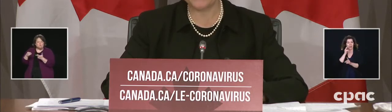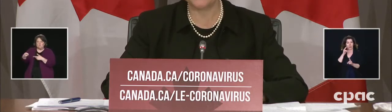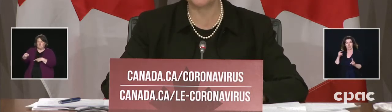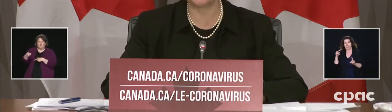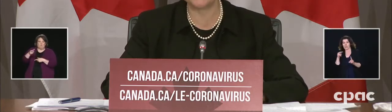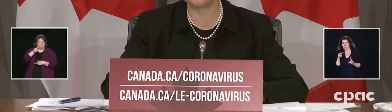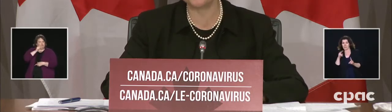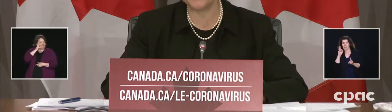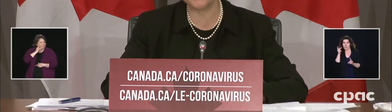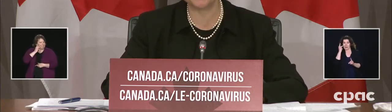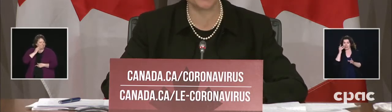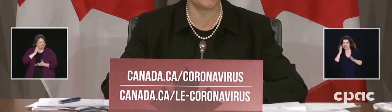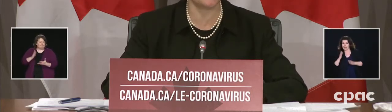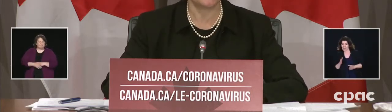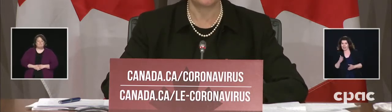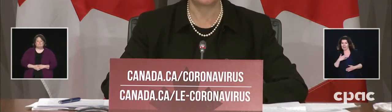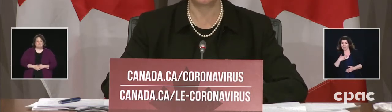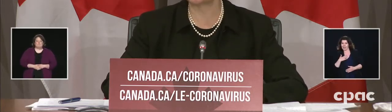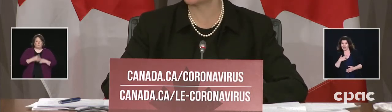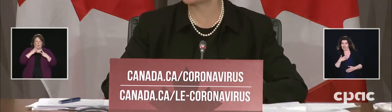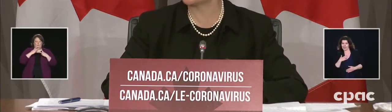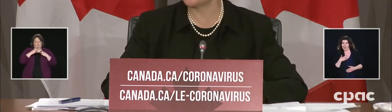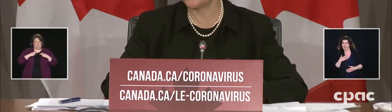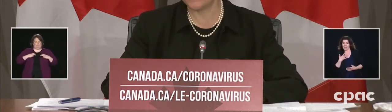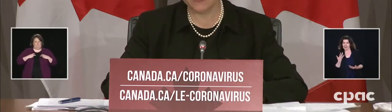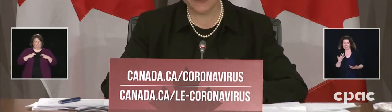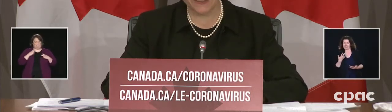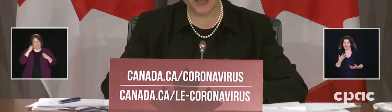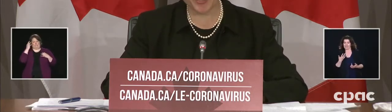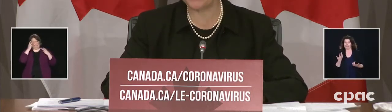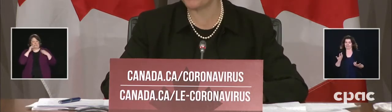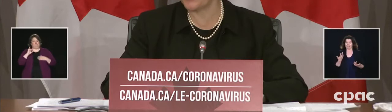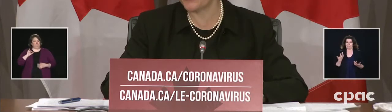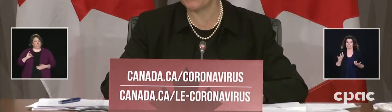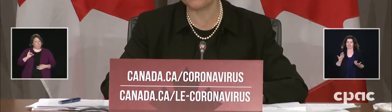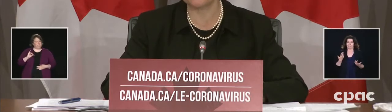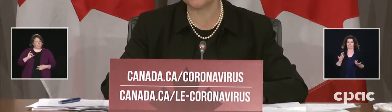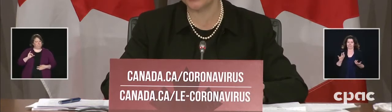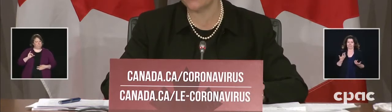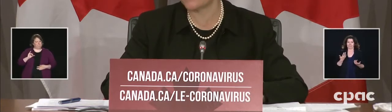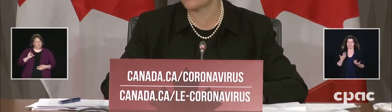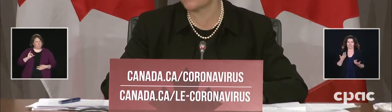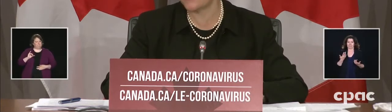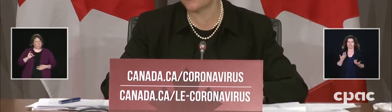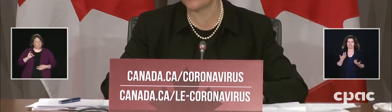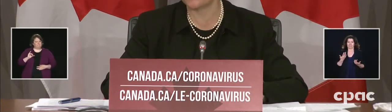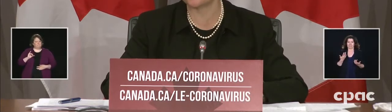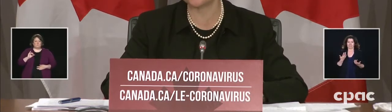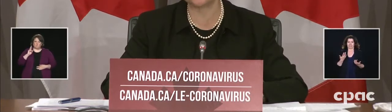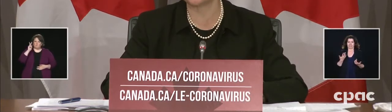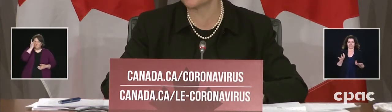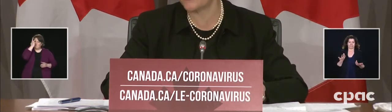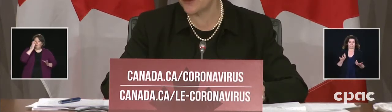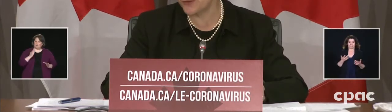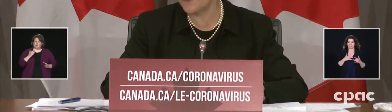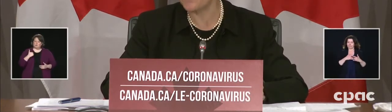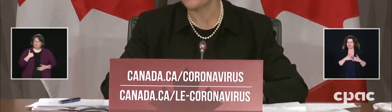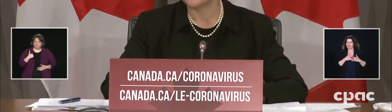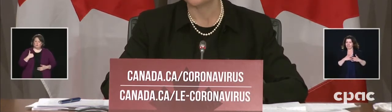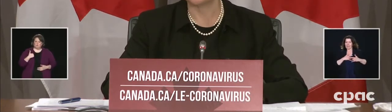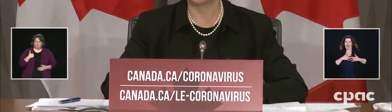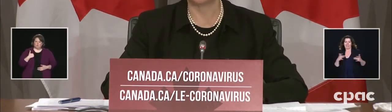peux pas avouer que j'accueille chaleureusement chaque question que je